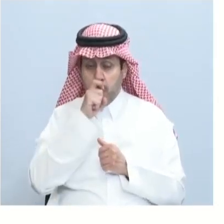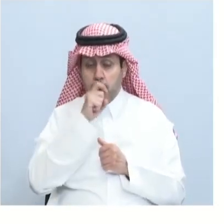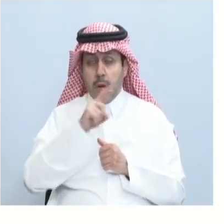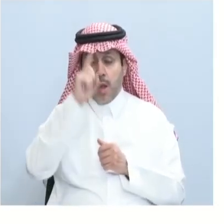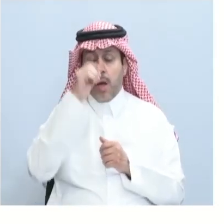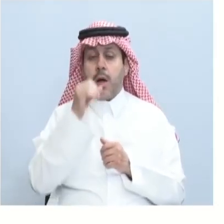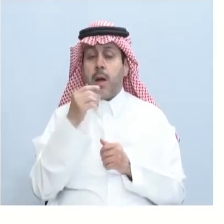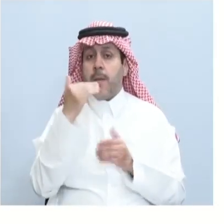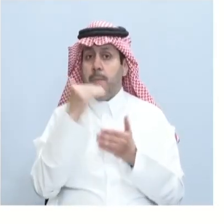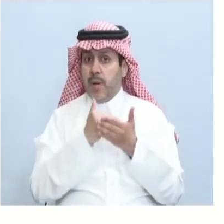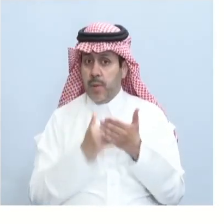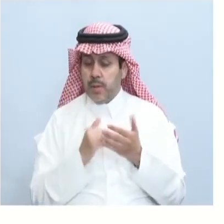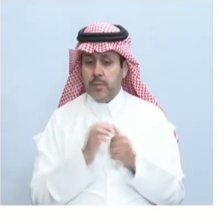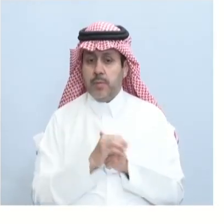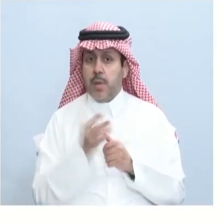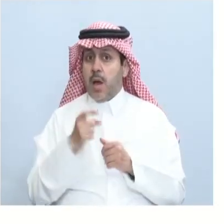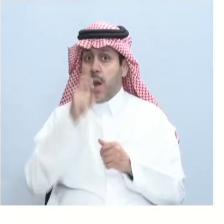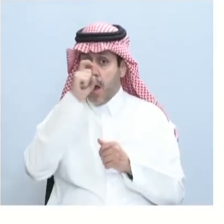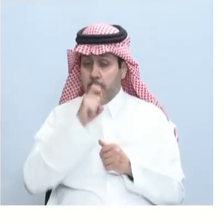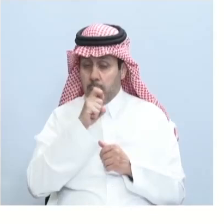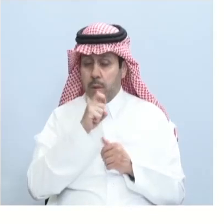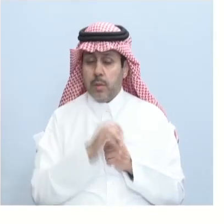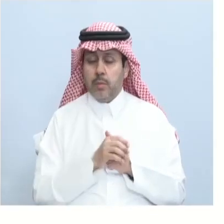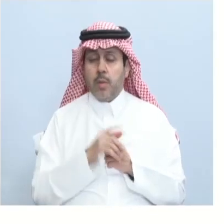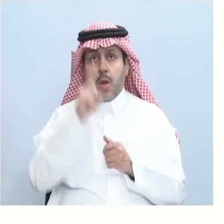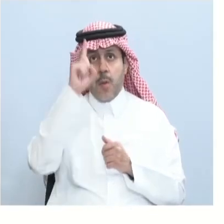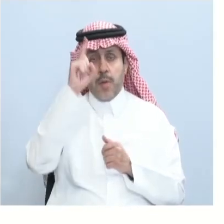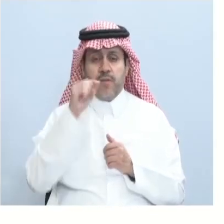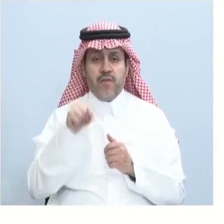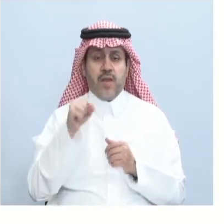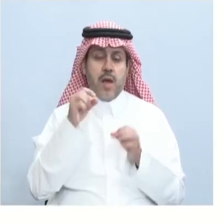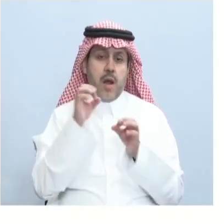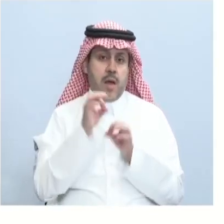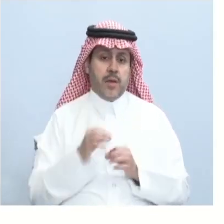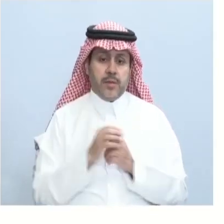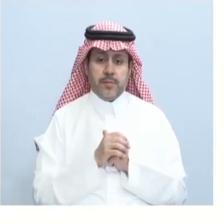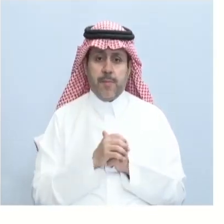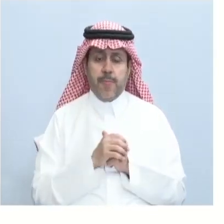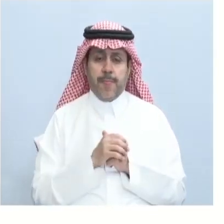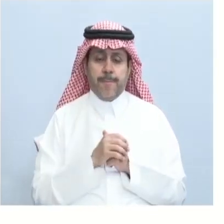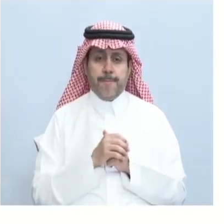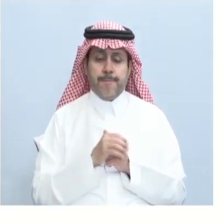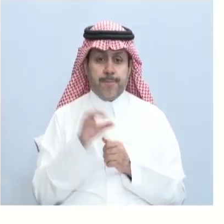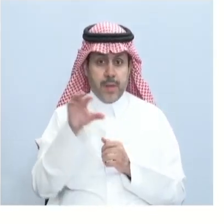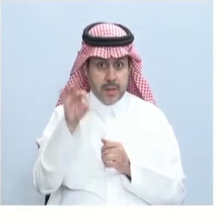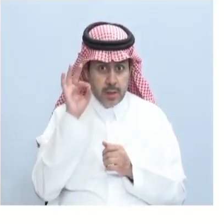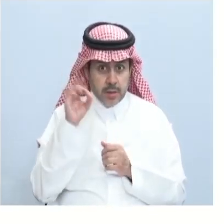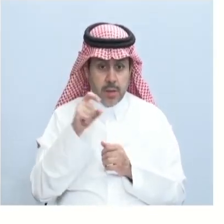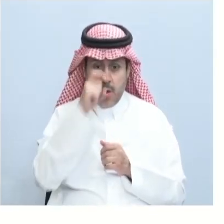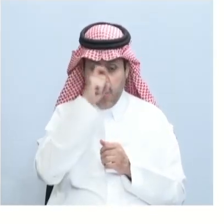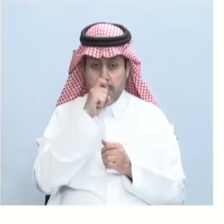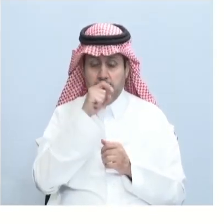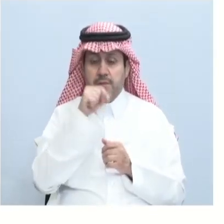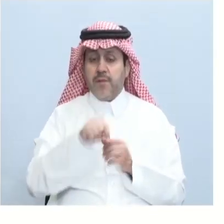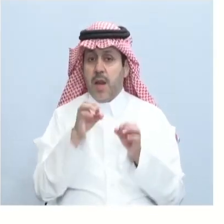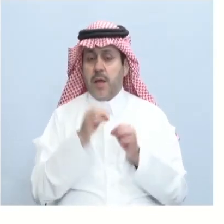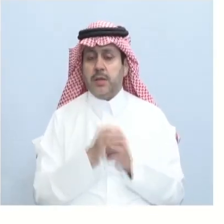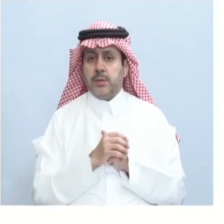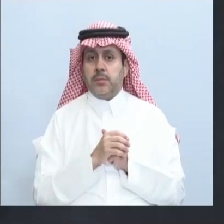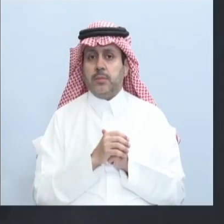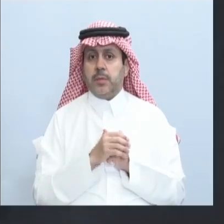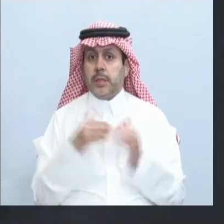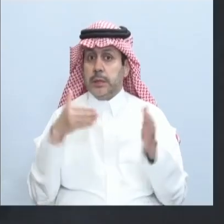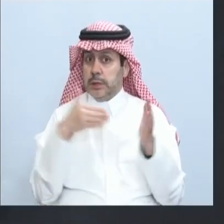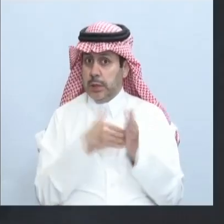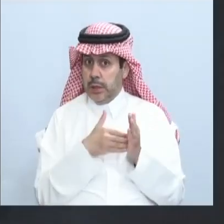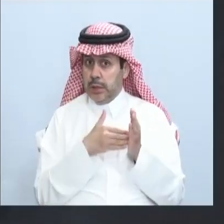بها في الايات استخلص المامورات التي امر الله بها في الايات اريد منك تستخلص ذلك وبذلك نكون